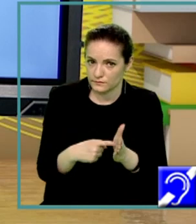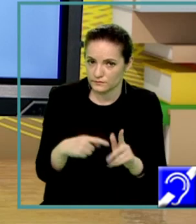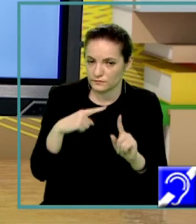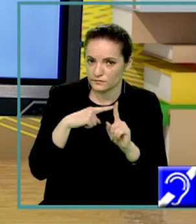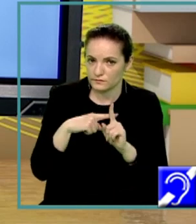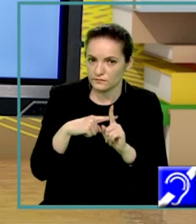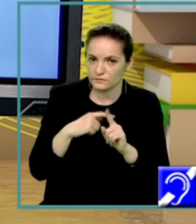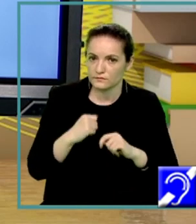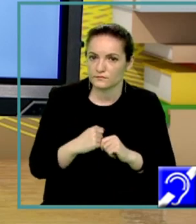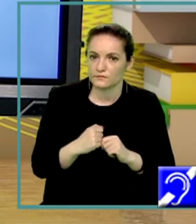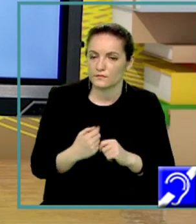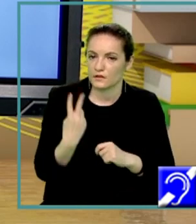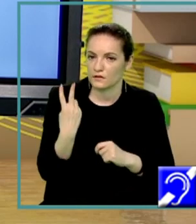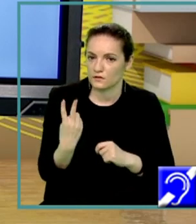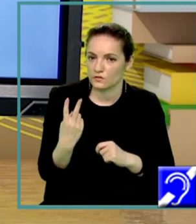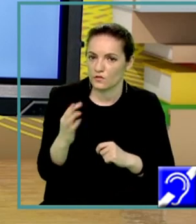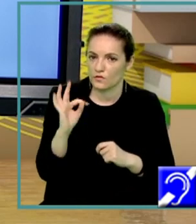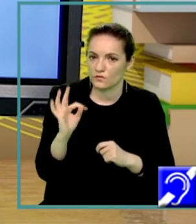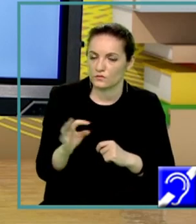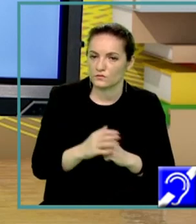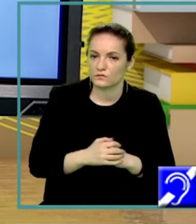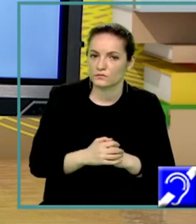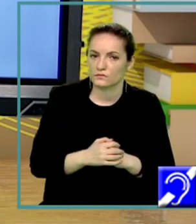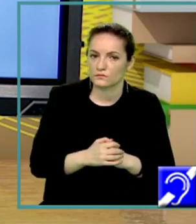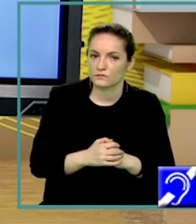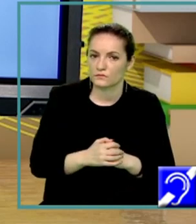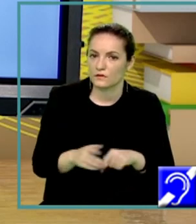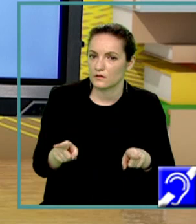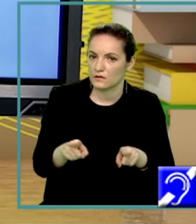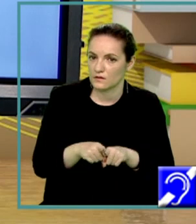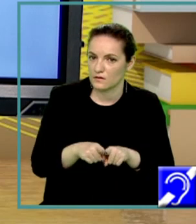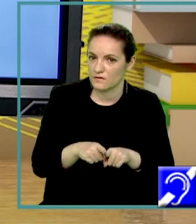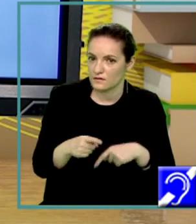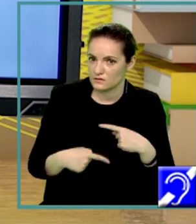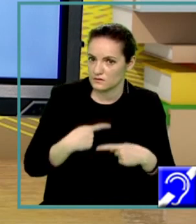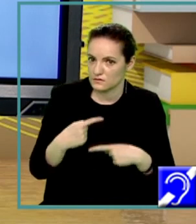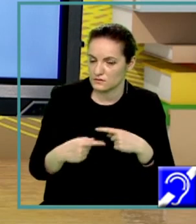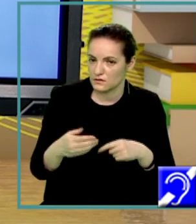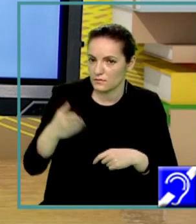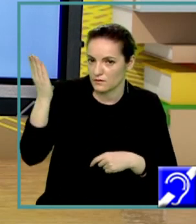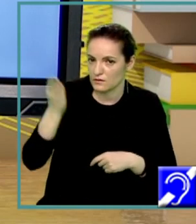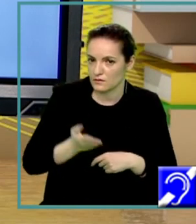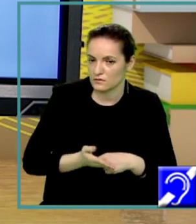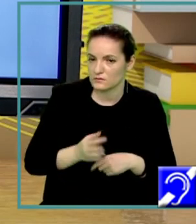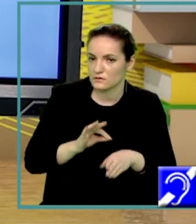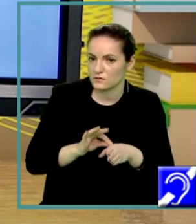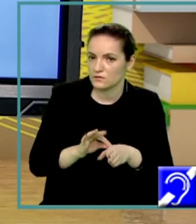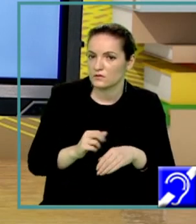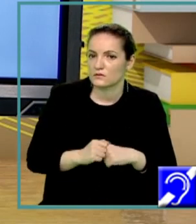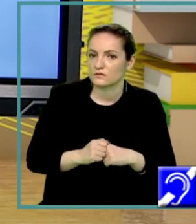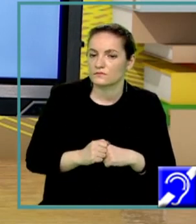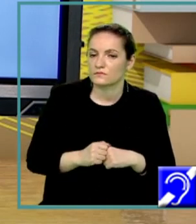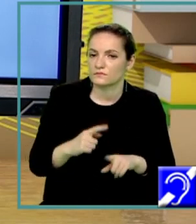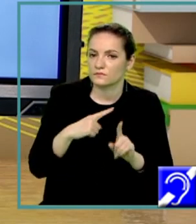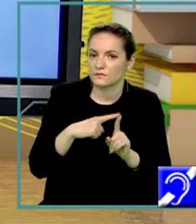grafic cele două funcții, așa cum am spus, în același sistem de axe de coordonate. Graficul